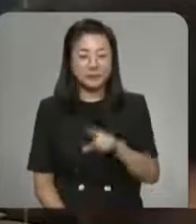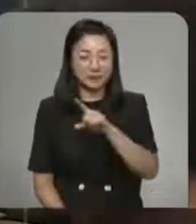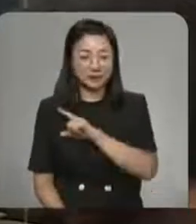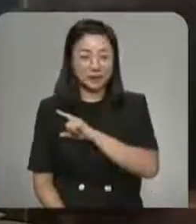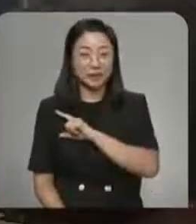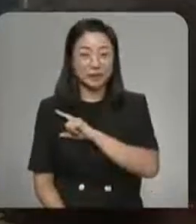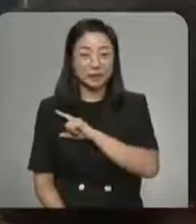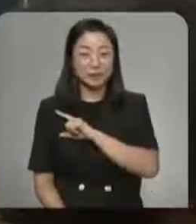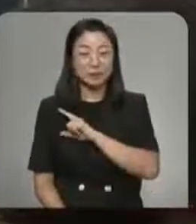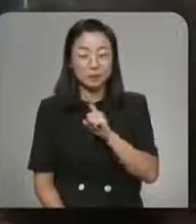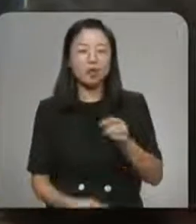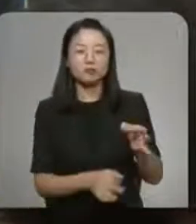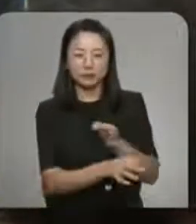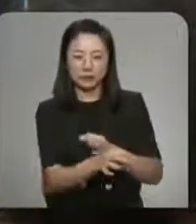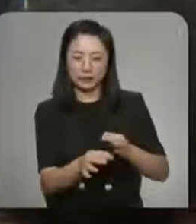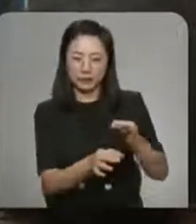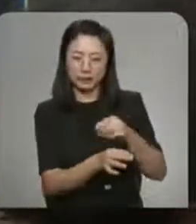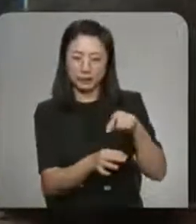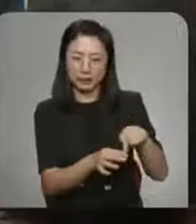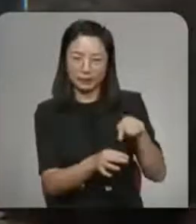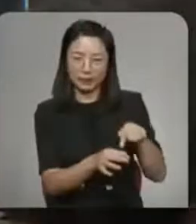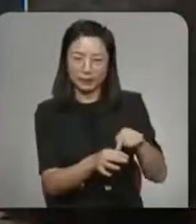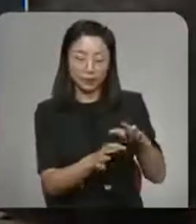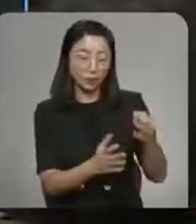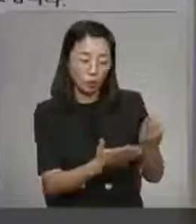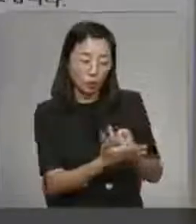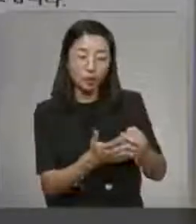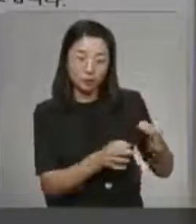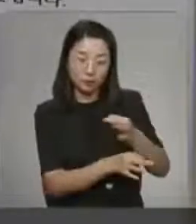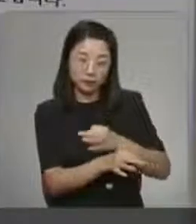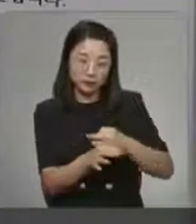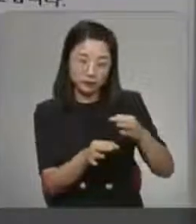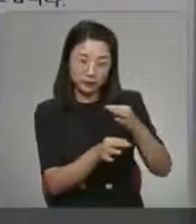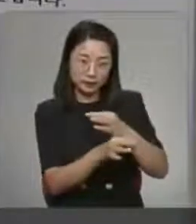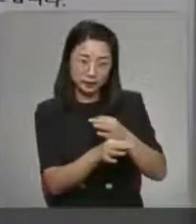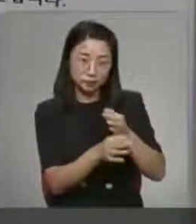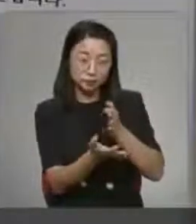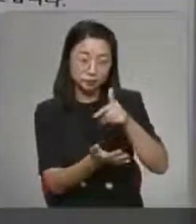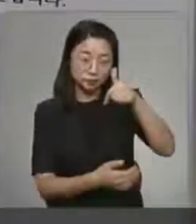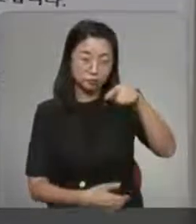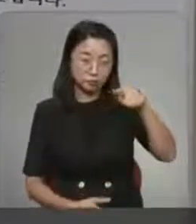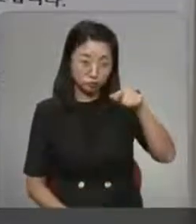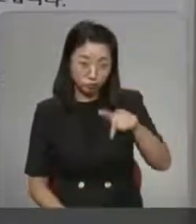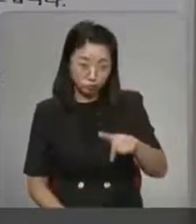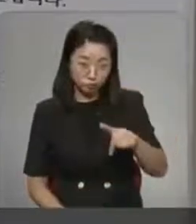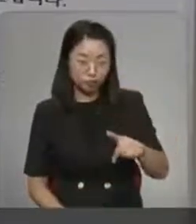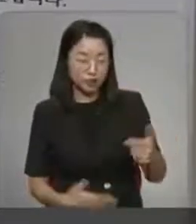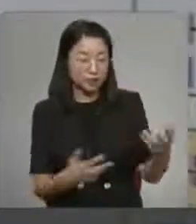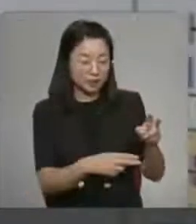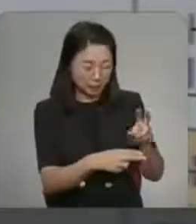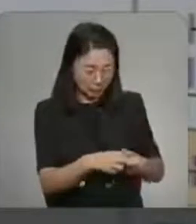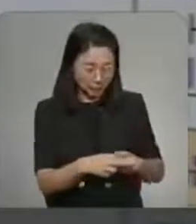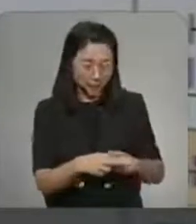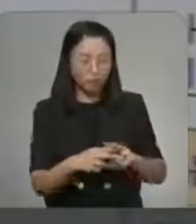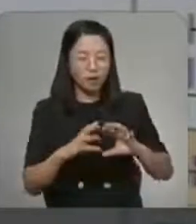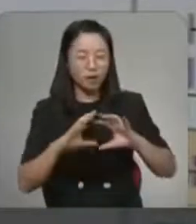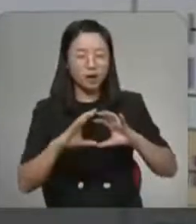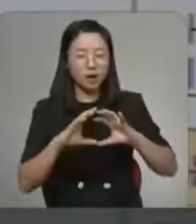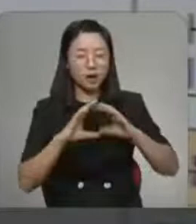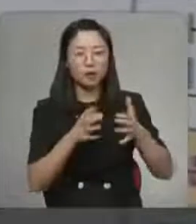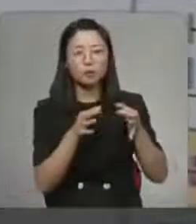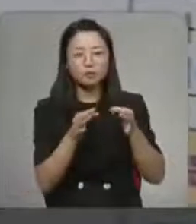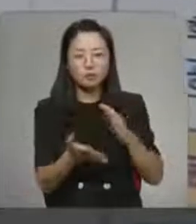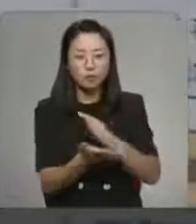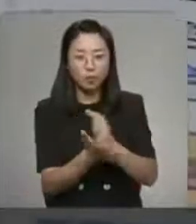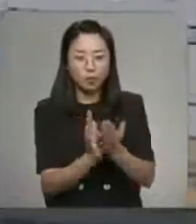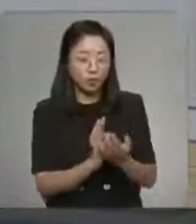띄는 것은 경제 분야입니다. 현재 경제진흥국, 첨단산업국, 일자리국, 글로벌 투자통상국 이렇게